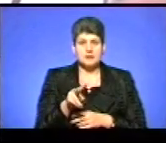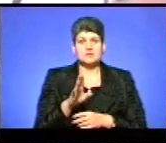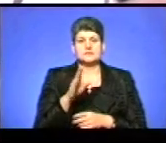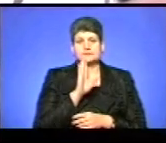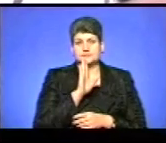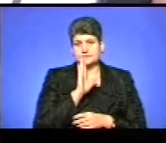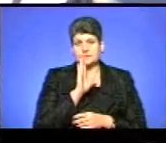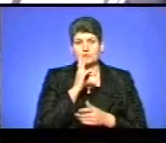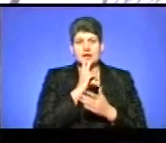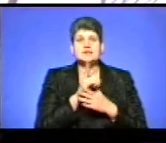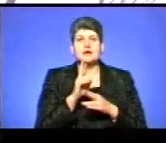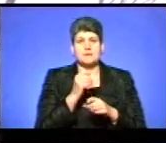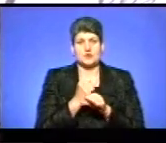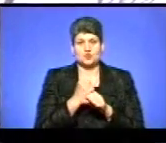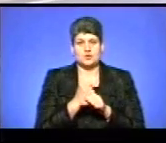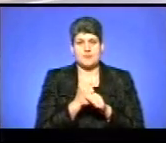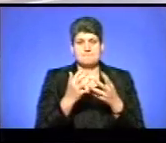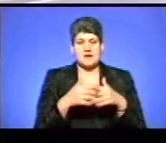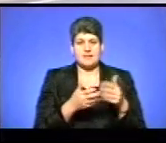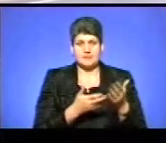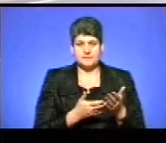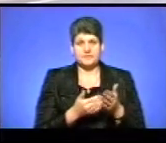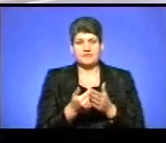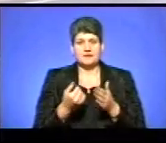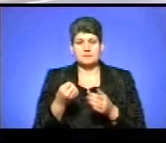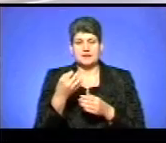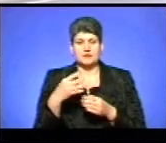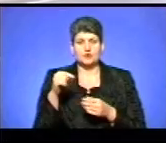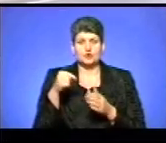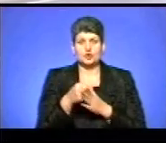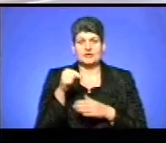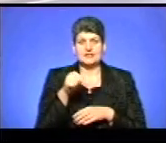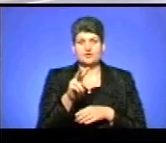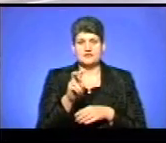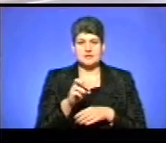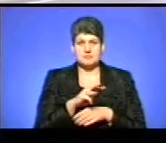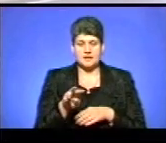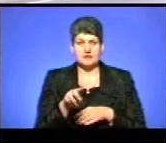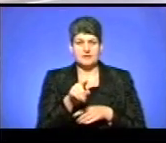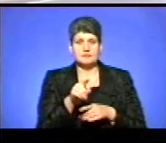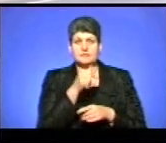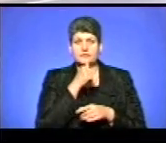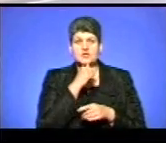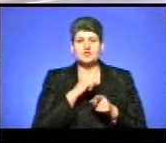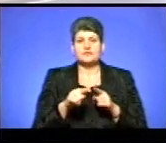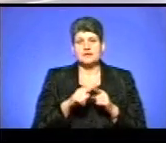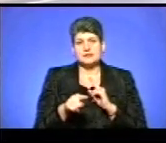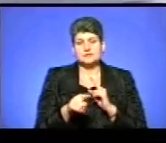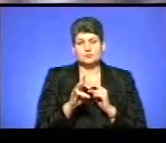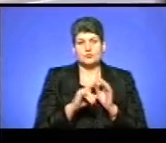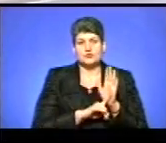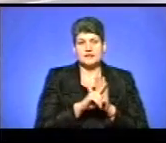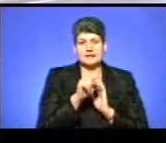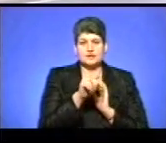як працює прилад TrueCam. Від 15 до 1200 метрів. Тобто він вимірює швидкість, там, ну, починаючи